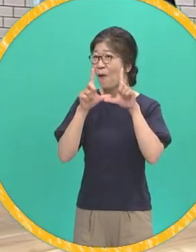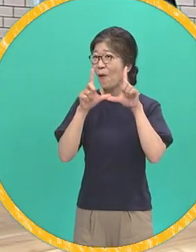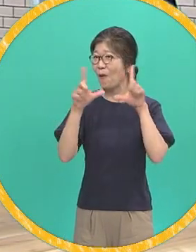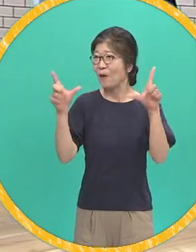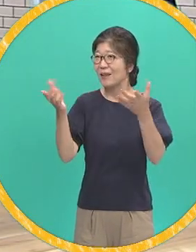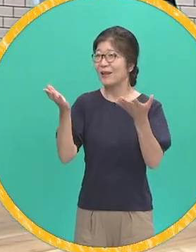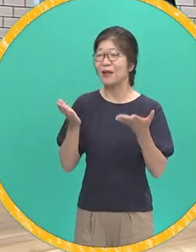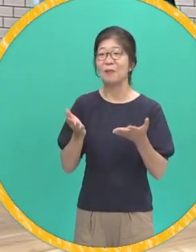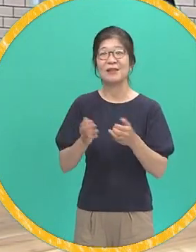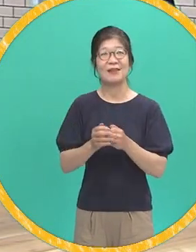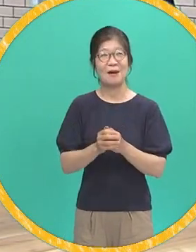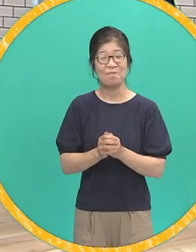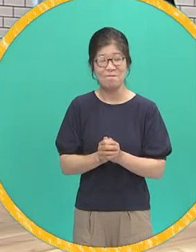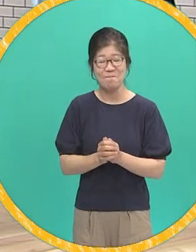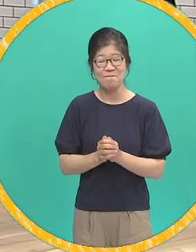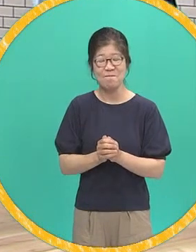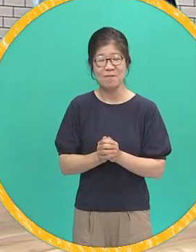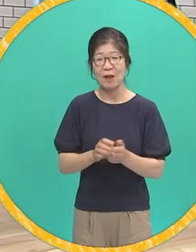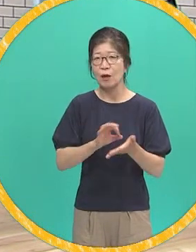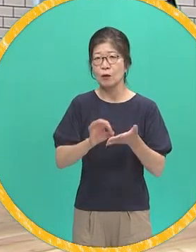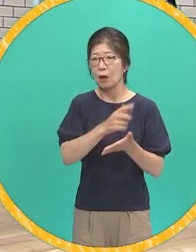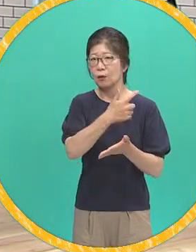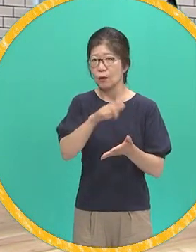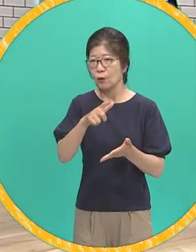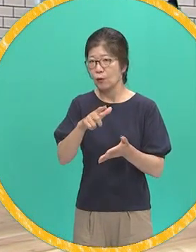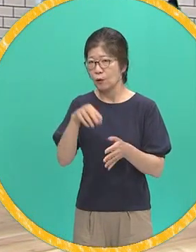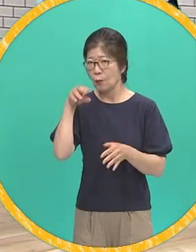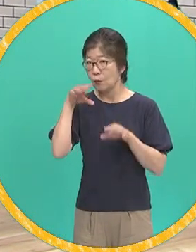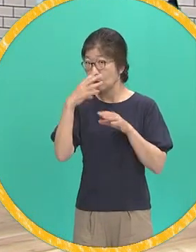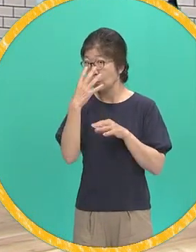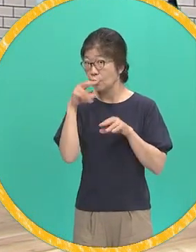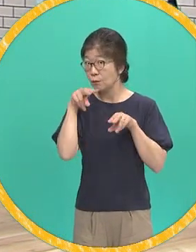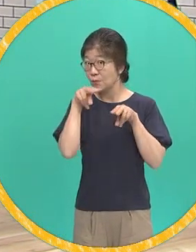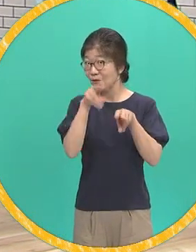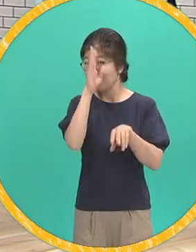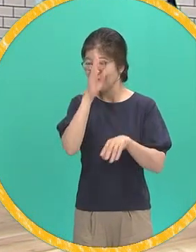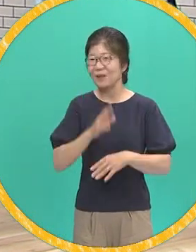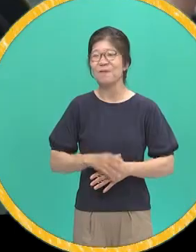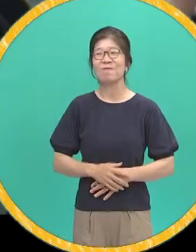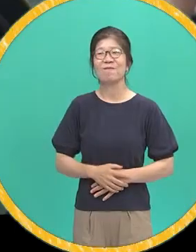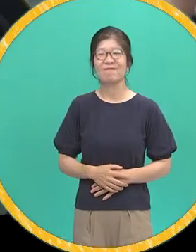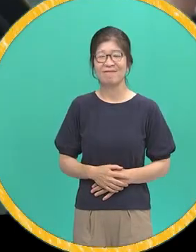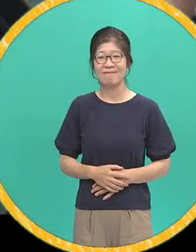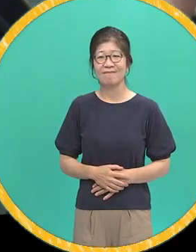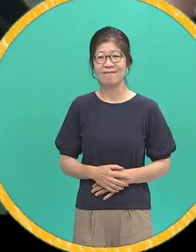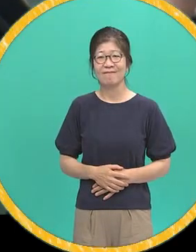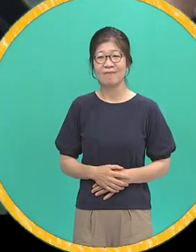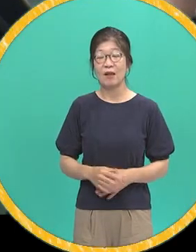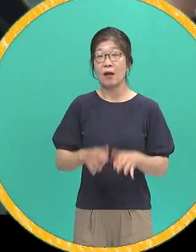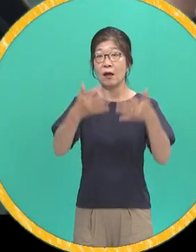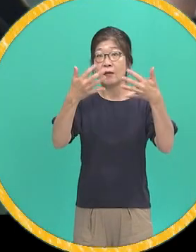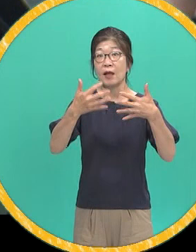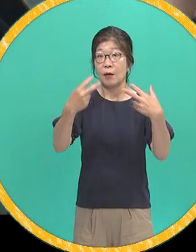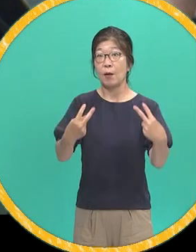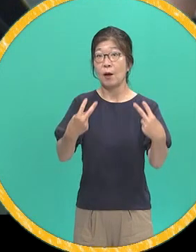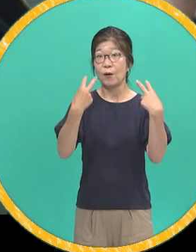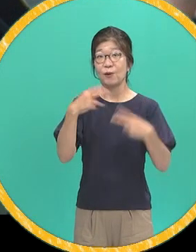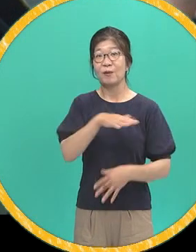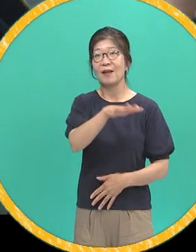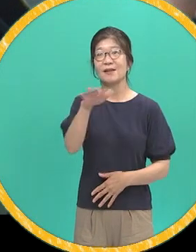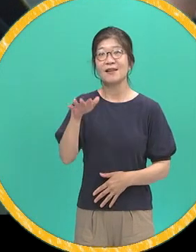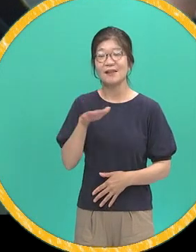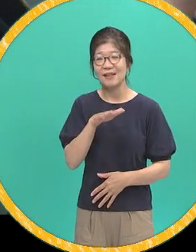この特徴に合わせてこだわったという小道具にも注目してご覧くださいカラフルTVをご覧の皆さんに